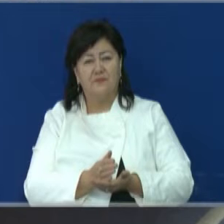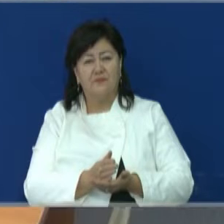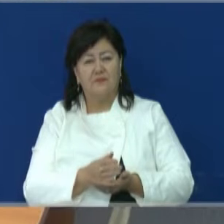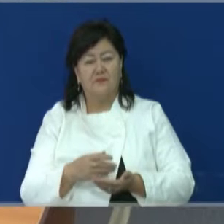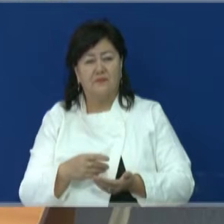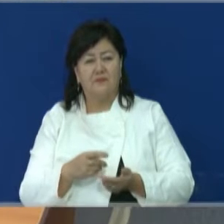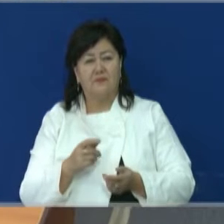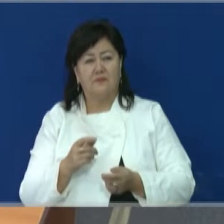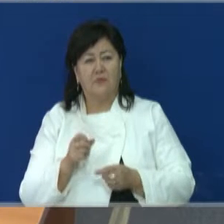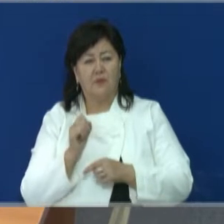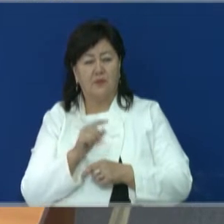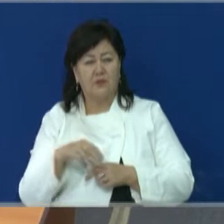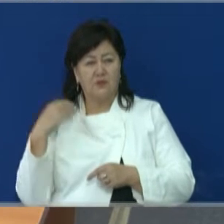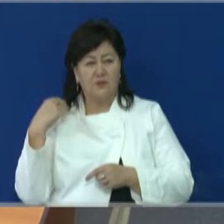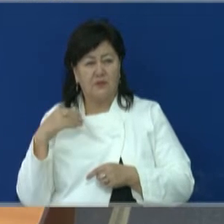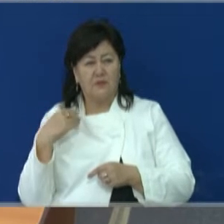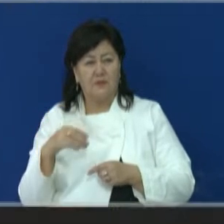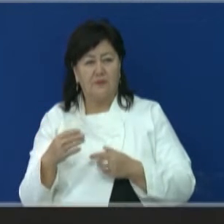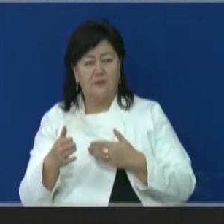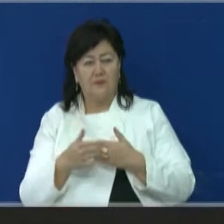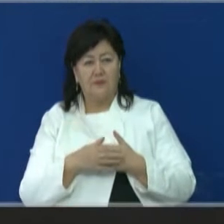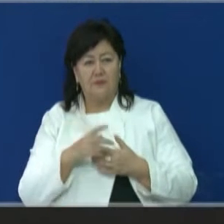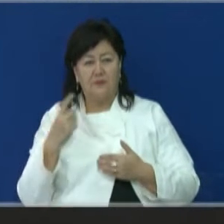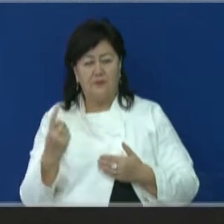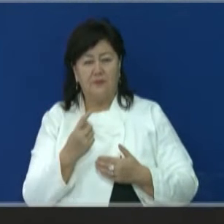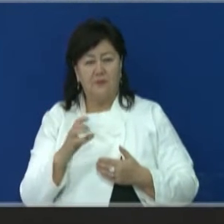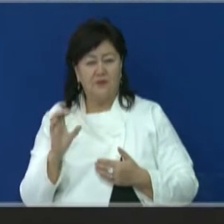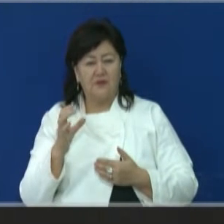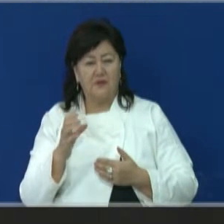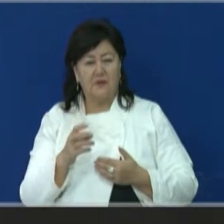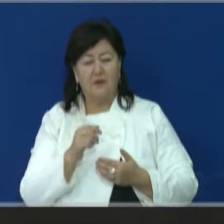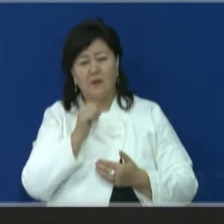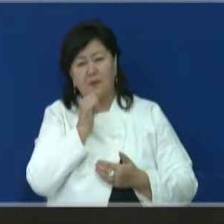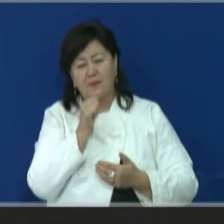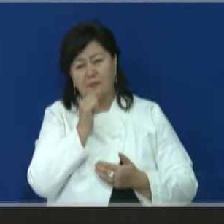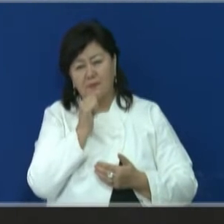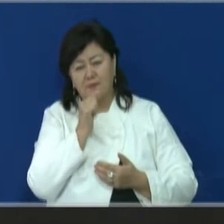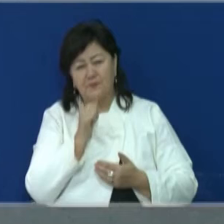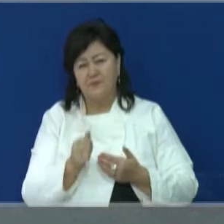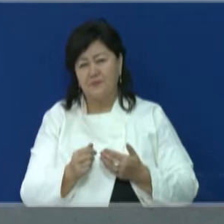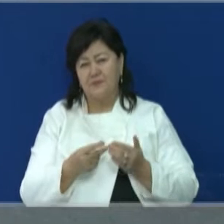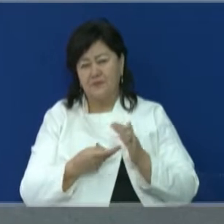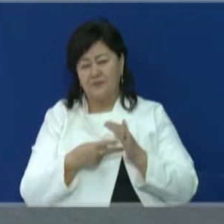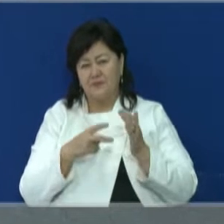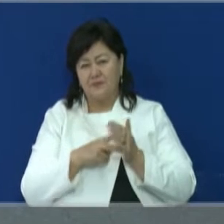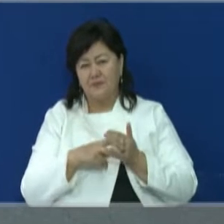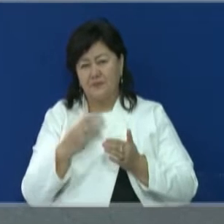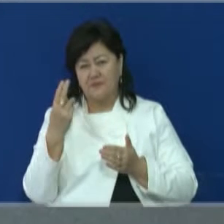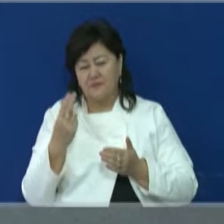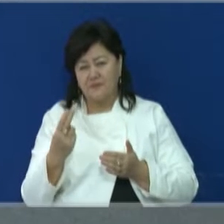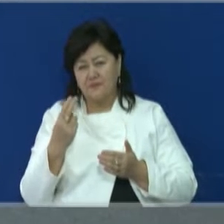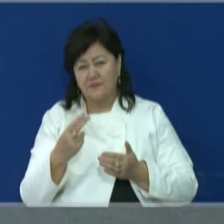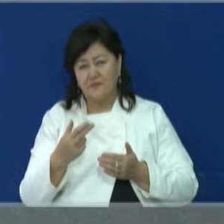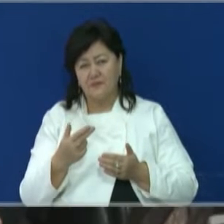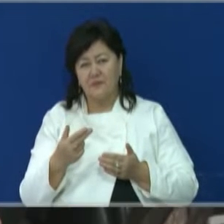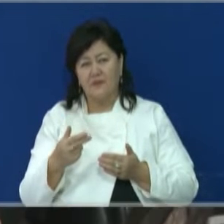Президент тапсырмасы бойынша ағымдағы жылдың 1-ші қыркүйегінен бастап пилоттық режимде цифрлық картаны енгізу басталды. Бұл азаматтардың